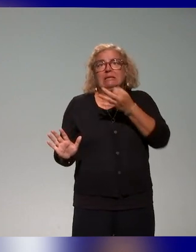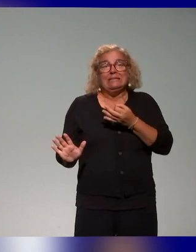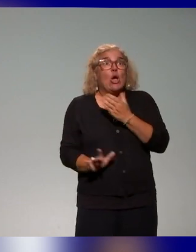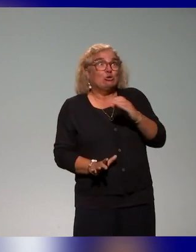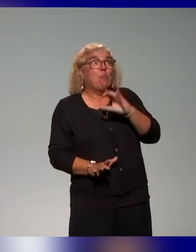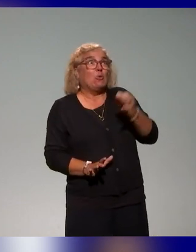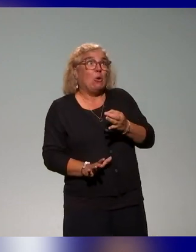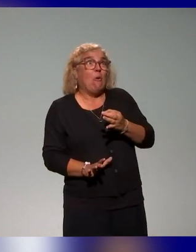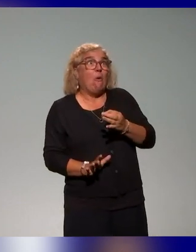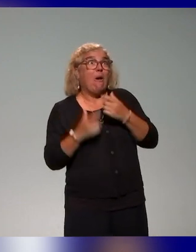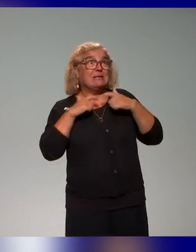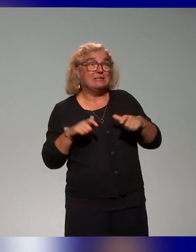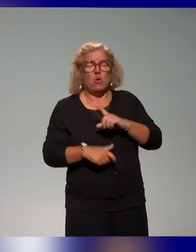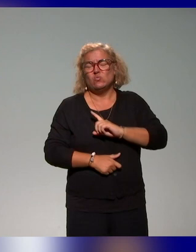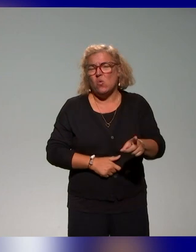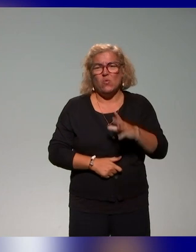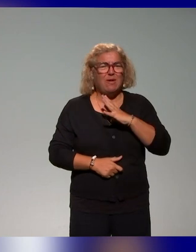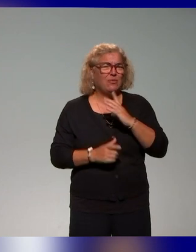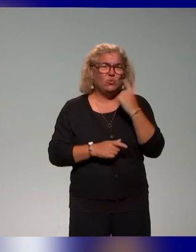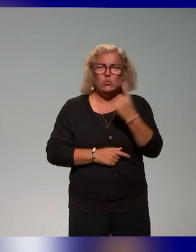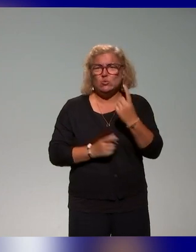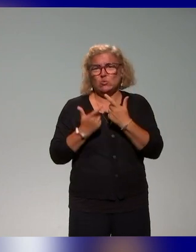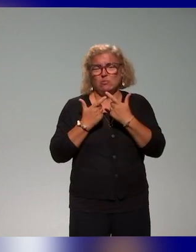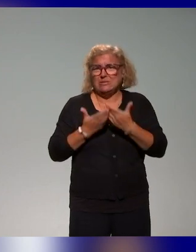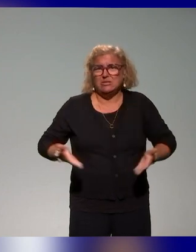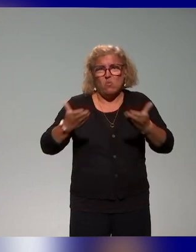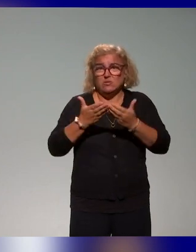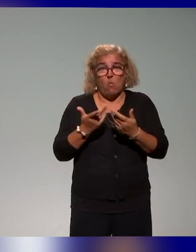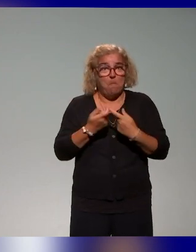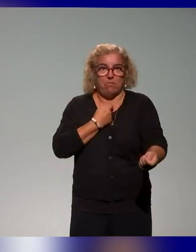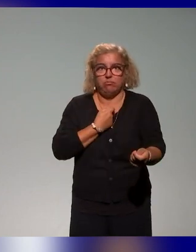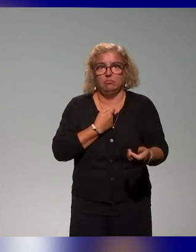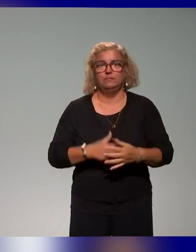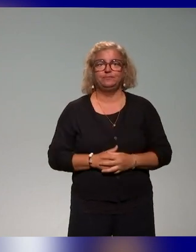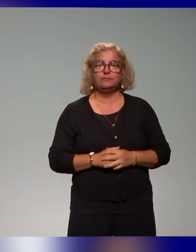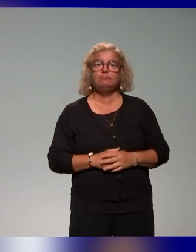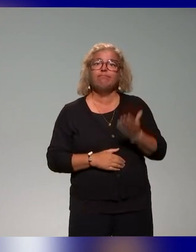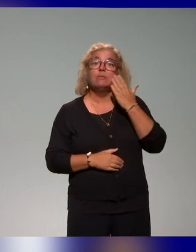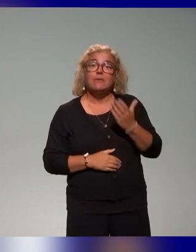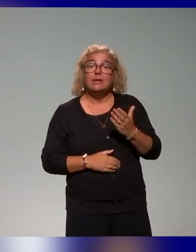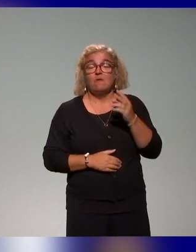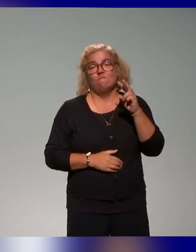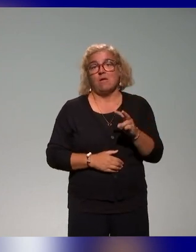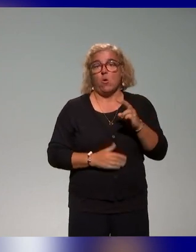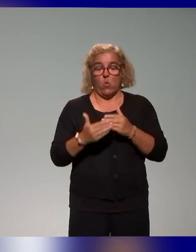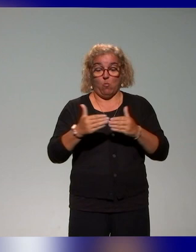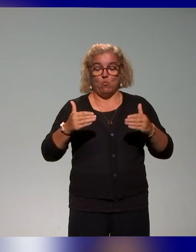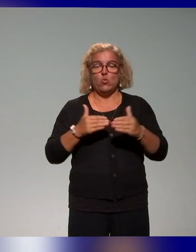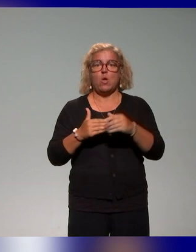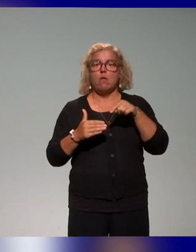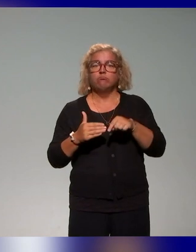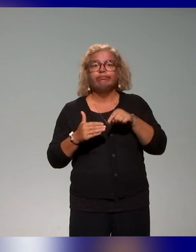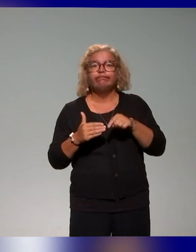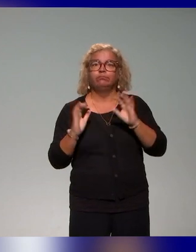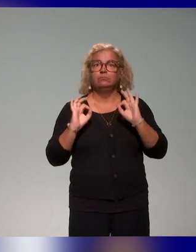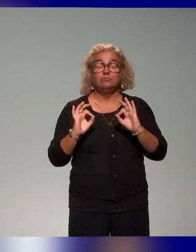n'existe pas. Il y aura toujours des usages, des situations dans lesquelles vous ne serez pas accessible. Mais n'empêche que, franchement, Moodle, ça a été